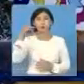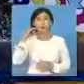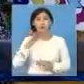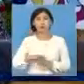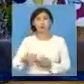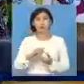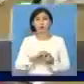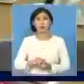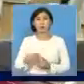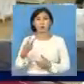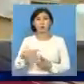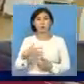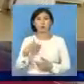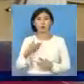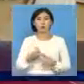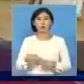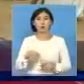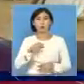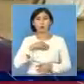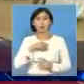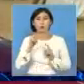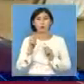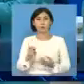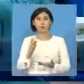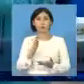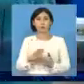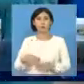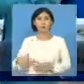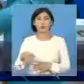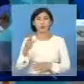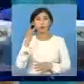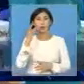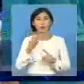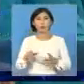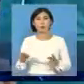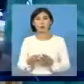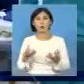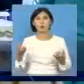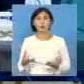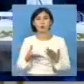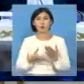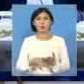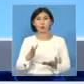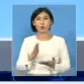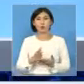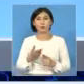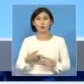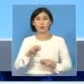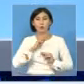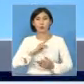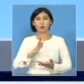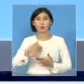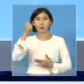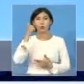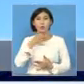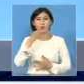халқы ассамблеясына 25 жыл мерекелік медалімен марапаттады. Өңірдегі тұрақтылық пен бірлікті сақтауға қосқан үлесі мен еңбегі үшін